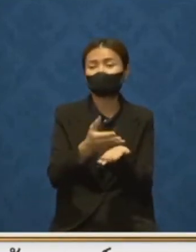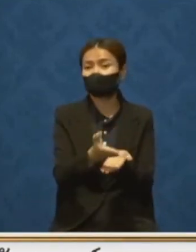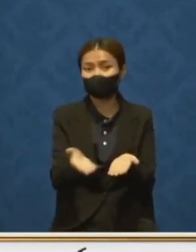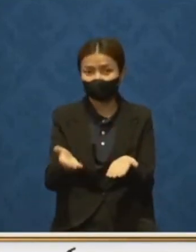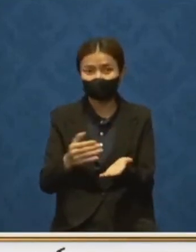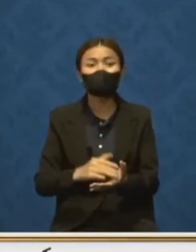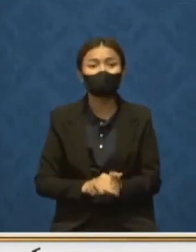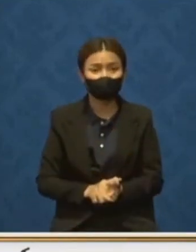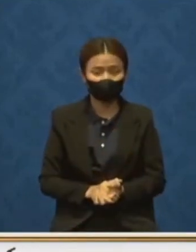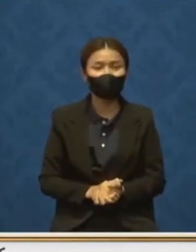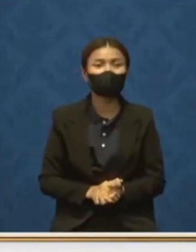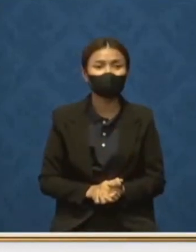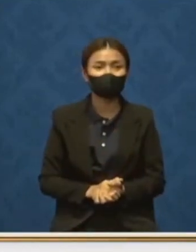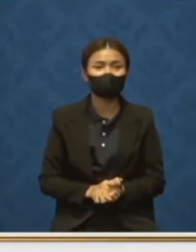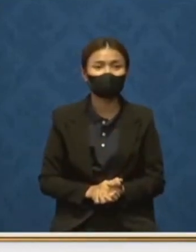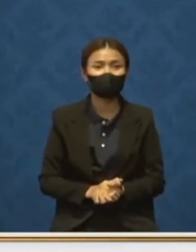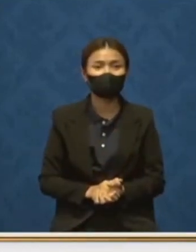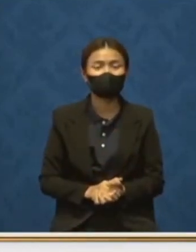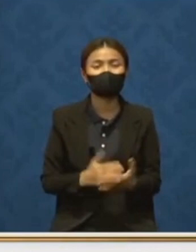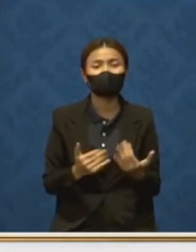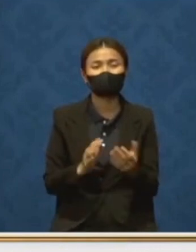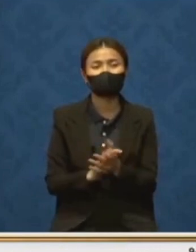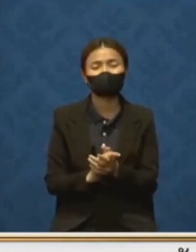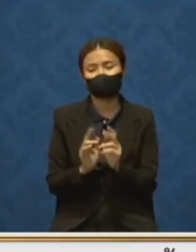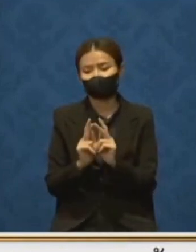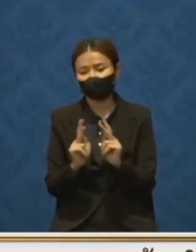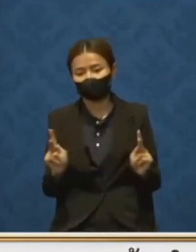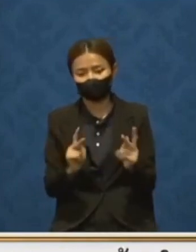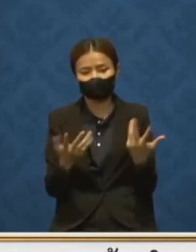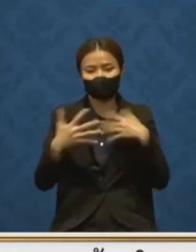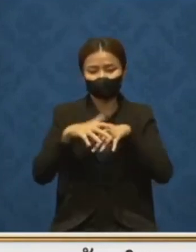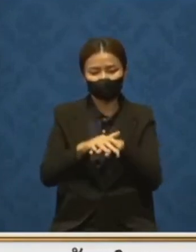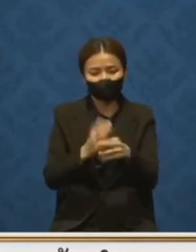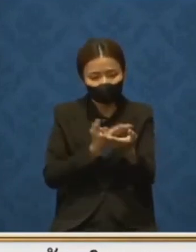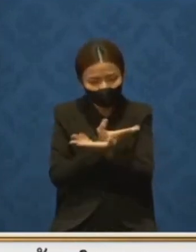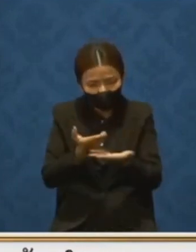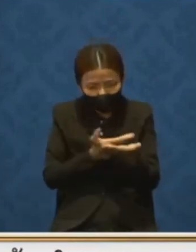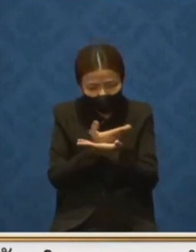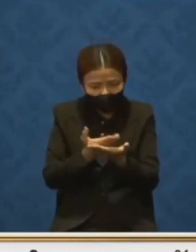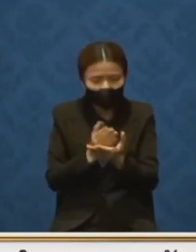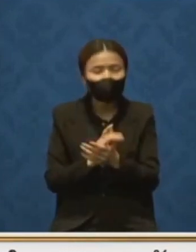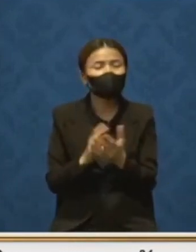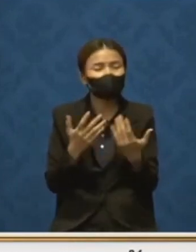ได้รับทราบผลการพิจารณาร่วมกันของกรรมการร่วมแล้วนะครับ